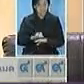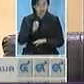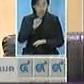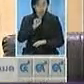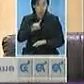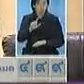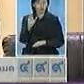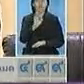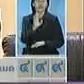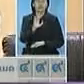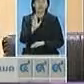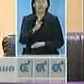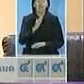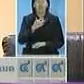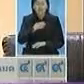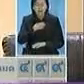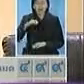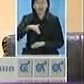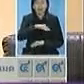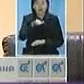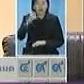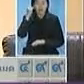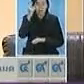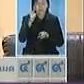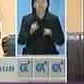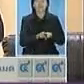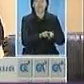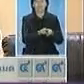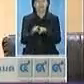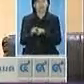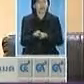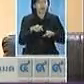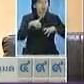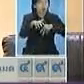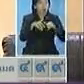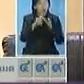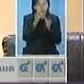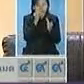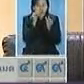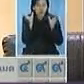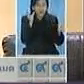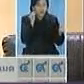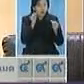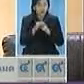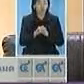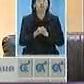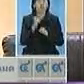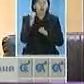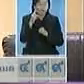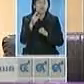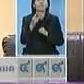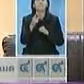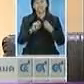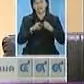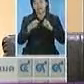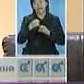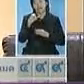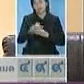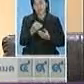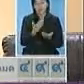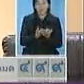ต่เพื่อความเข้าใจที่ตรงกันประชาชนฟังแล้วก็เอาละจบแล้วเรื่องนี้งบเยียวยาเท่